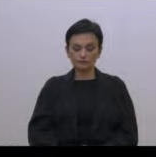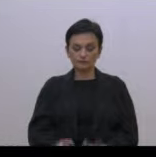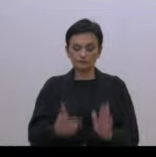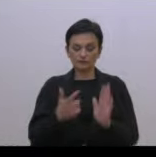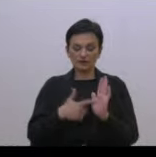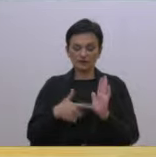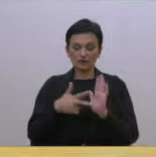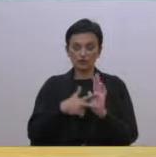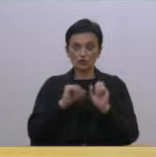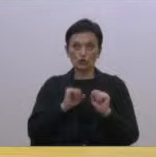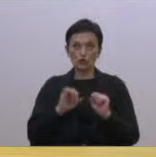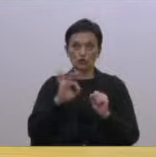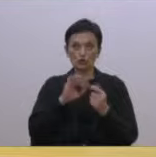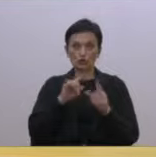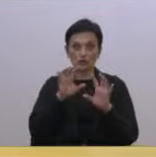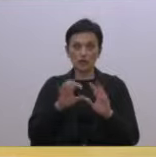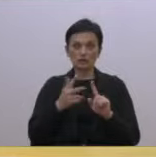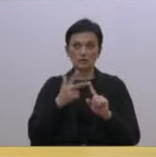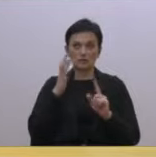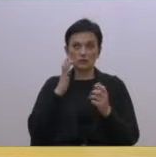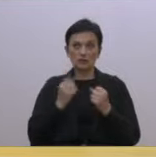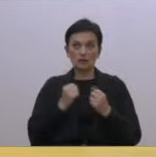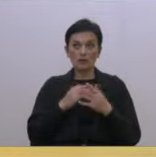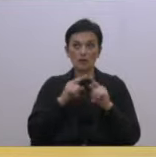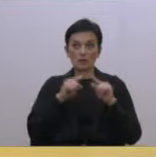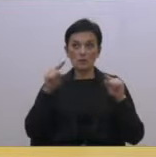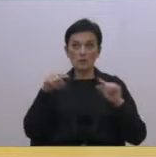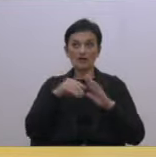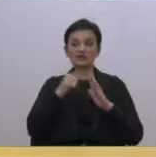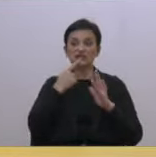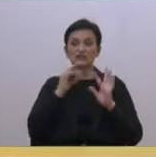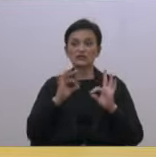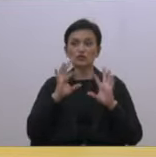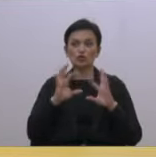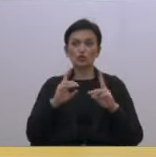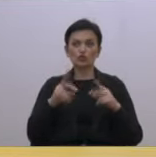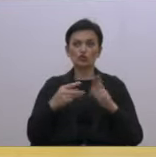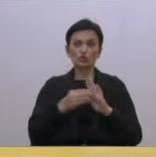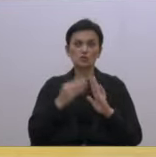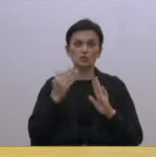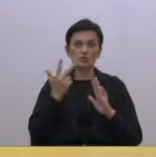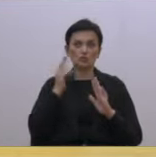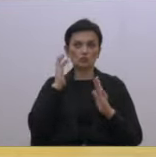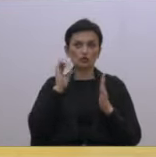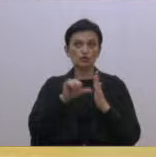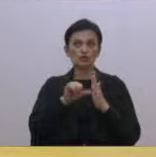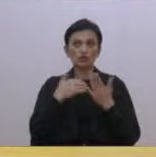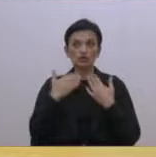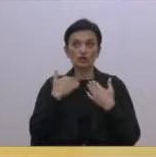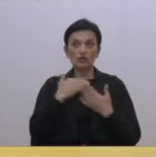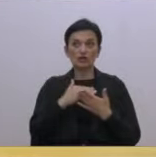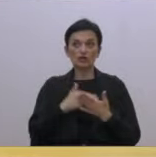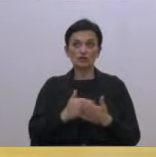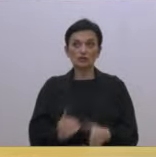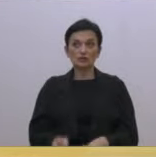Samozřejmě, když mohli, no, ti nám děti, kanon, my se musíme mít. A moje paketi, sice samozřejmě, když si chceme, my se musíme mít, to je čarta, kenčeské srežíme.